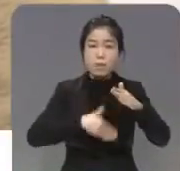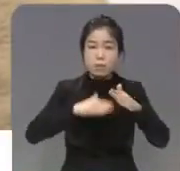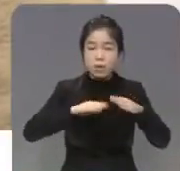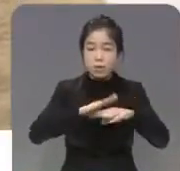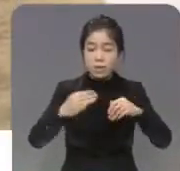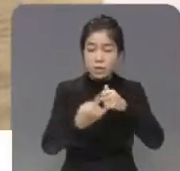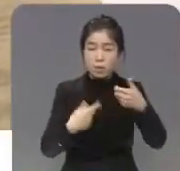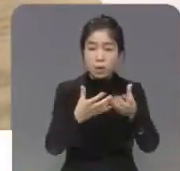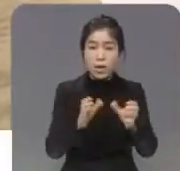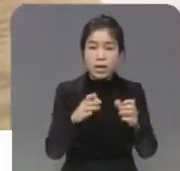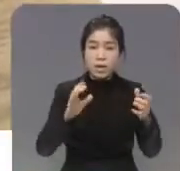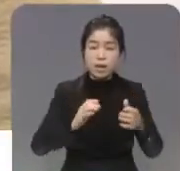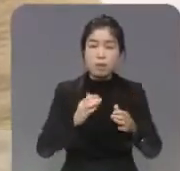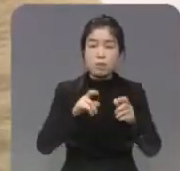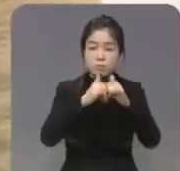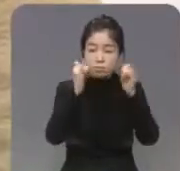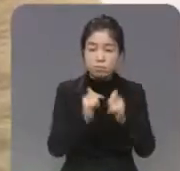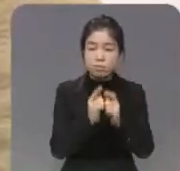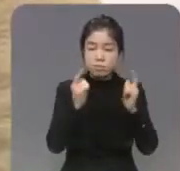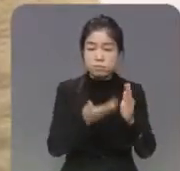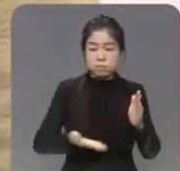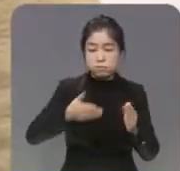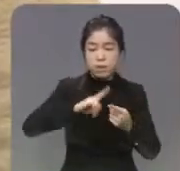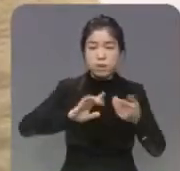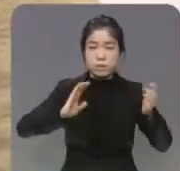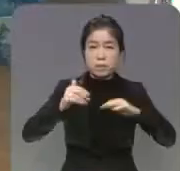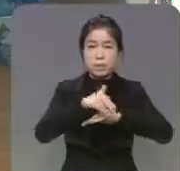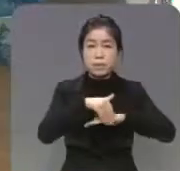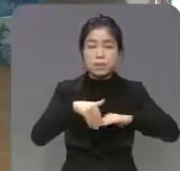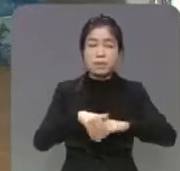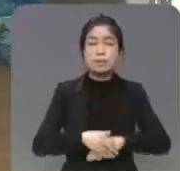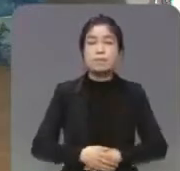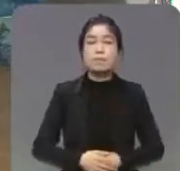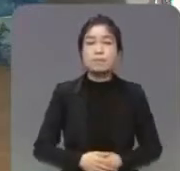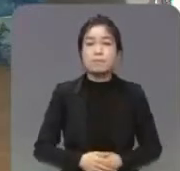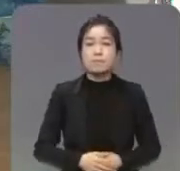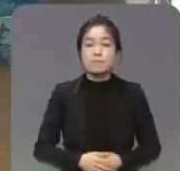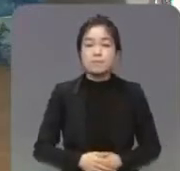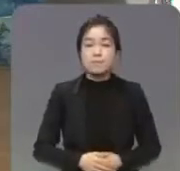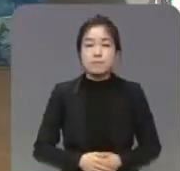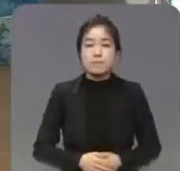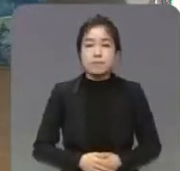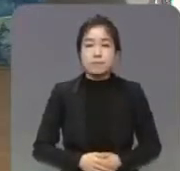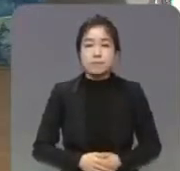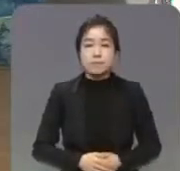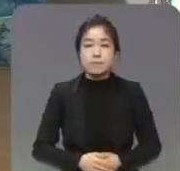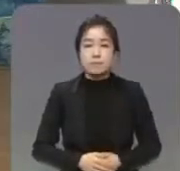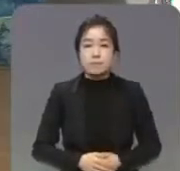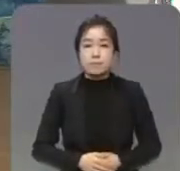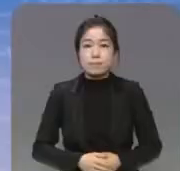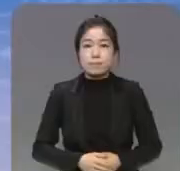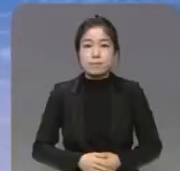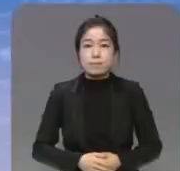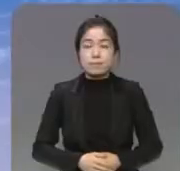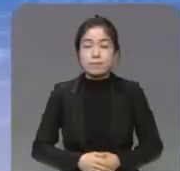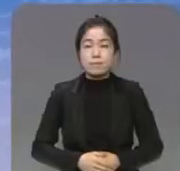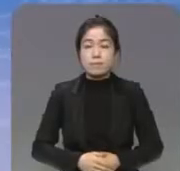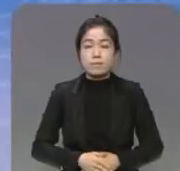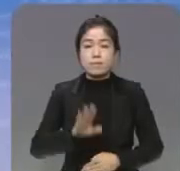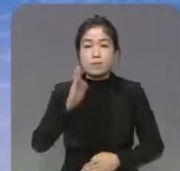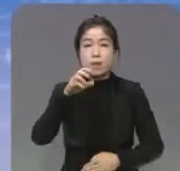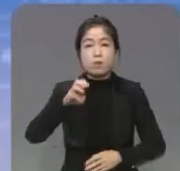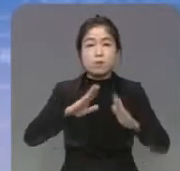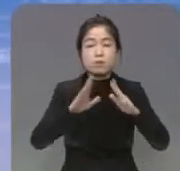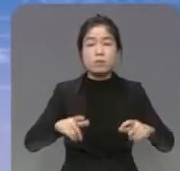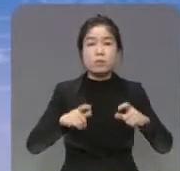열고 사회적 거리두기 격상 등을 논의할 예정입니다. 지금까지 광주광역시청에서 KBS 뉴스 손주수입니다. 최근